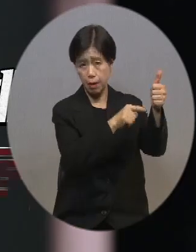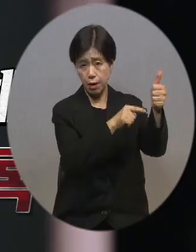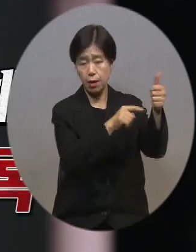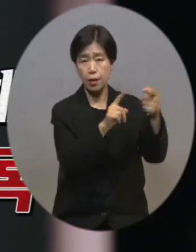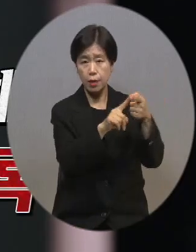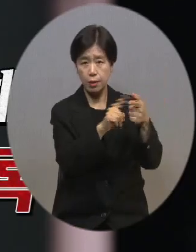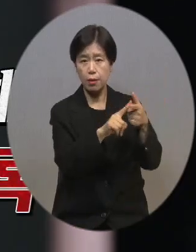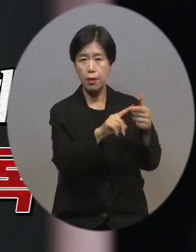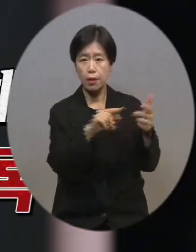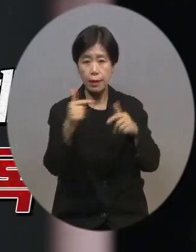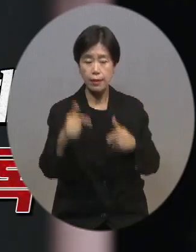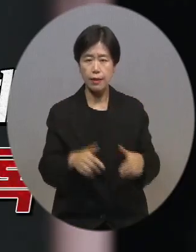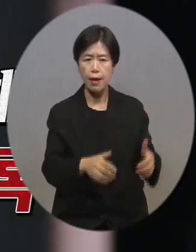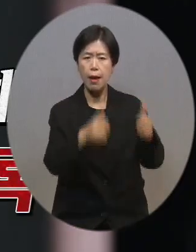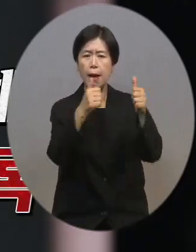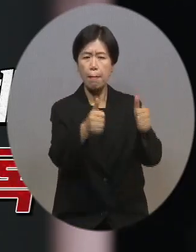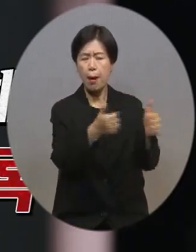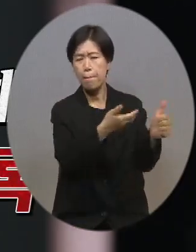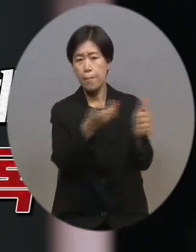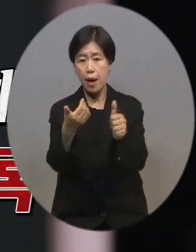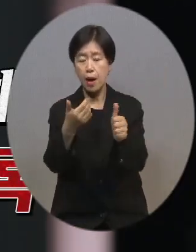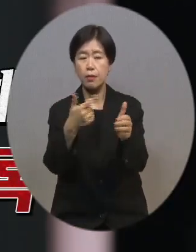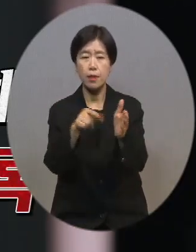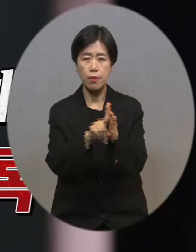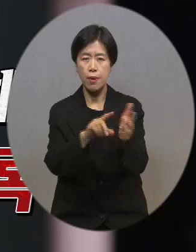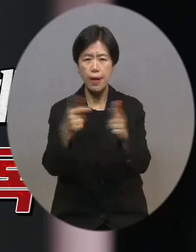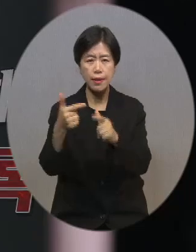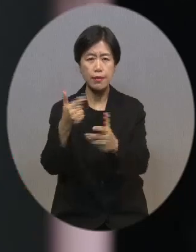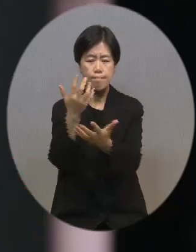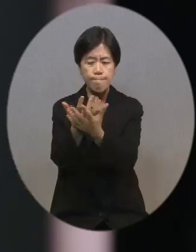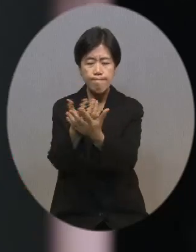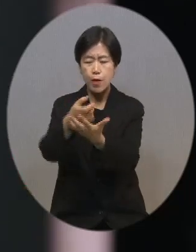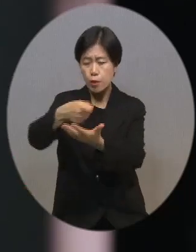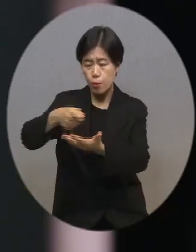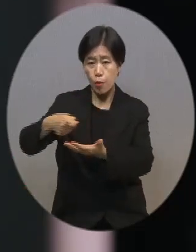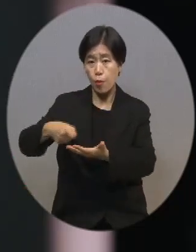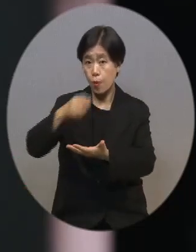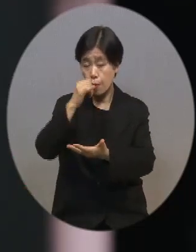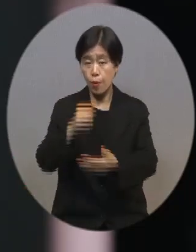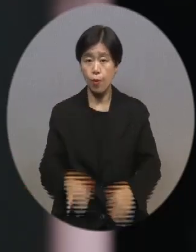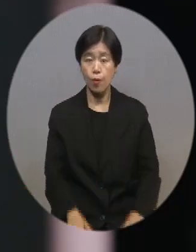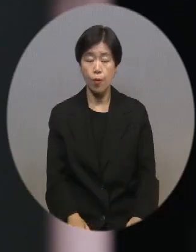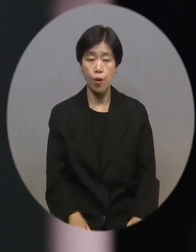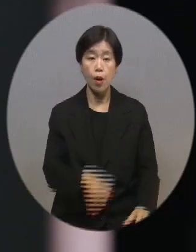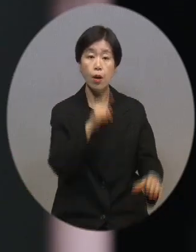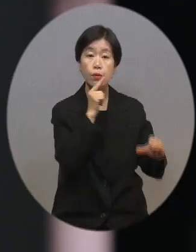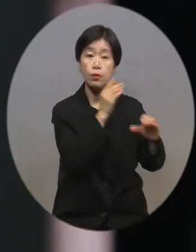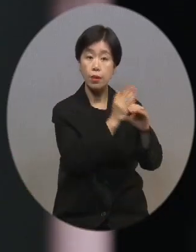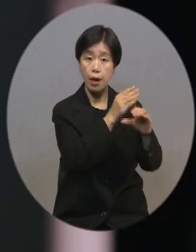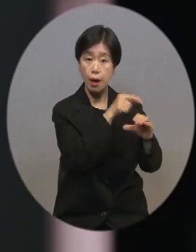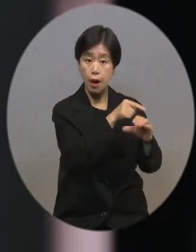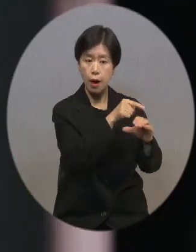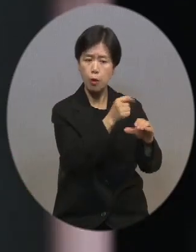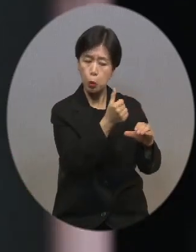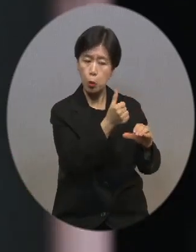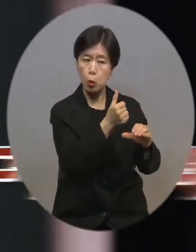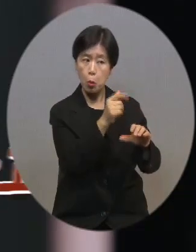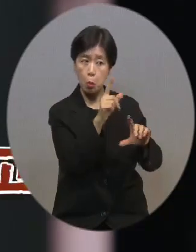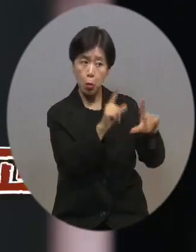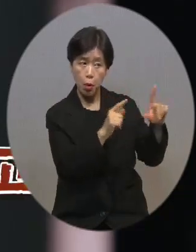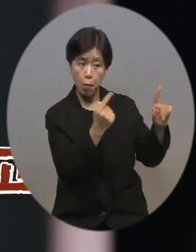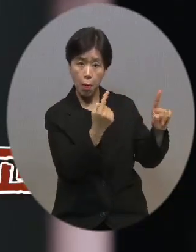ICC 회부하는 것을 권고한다를 보고서를 적고 나서 북한이 조금씩